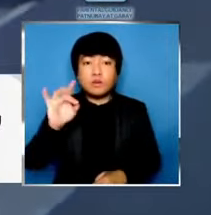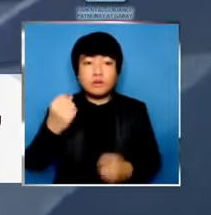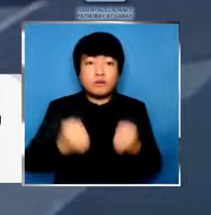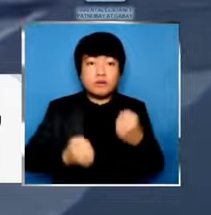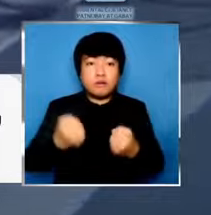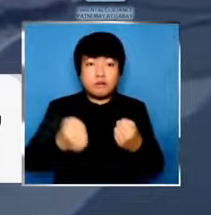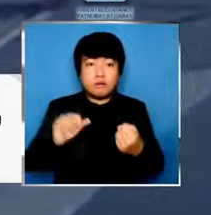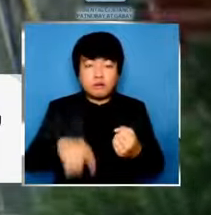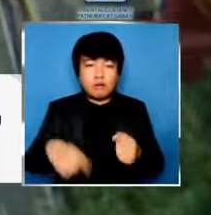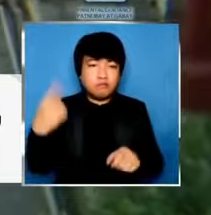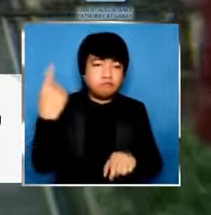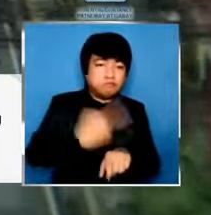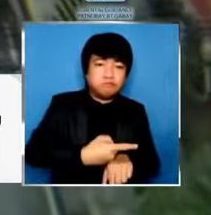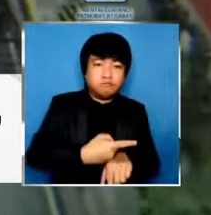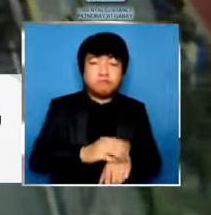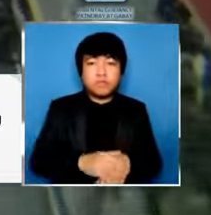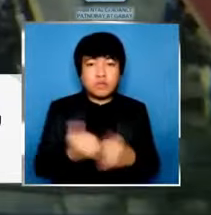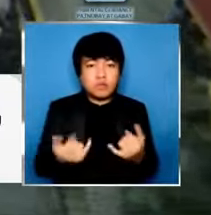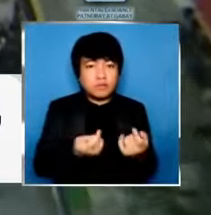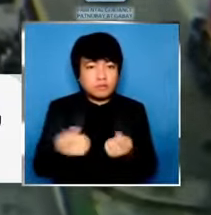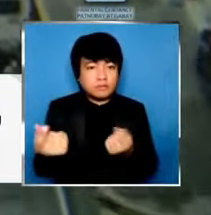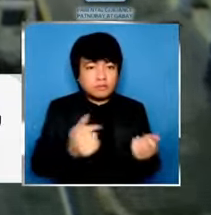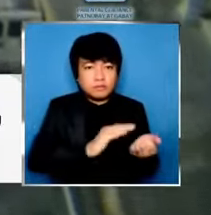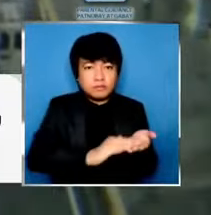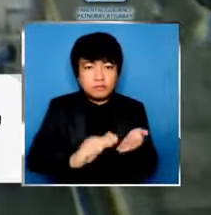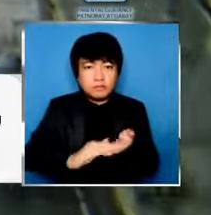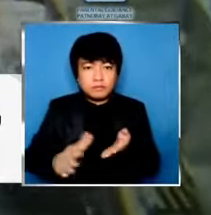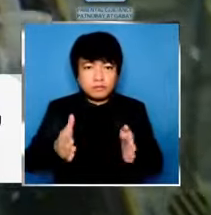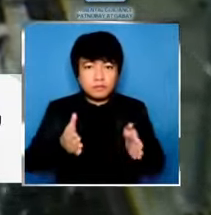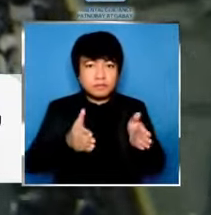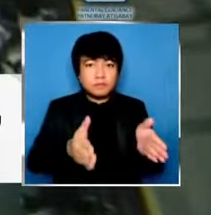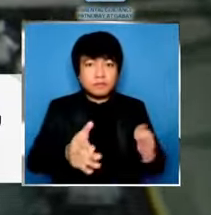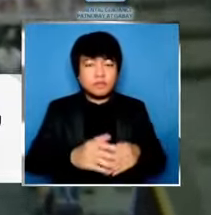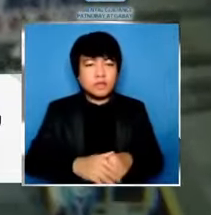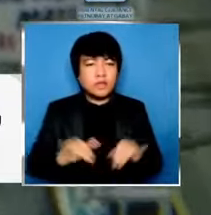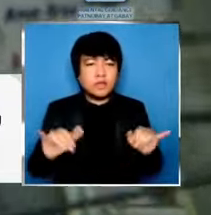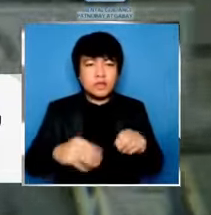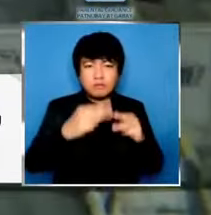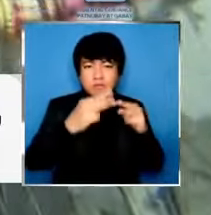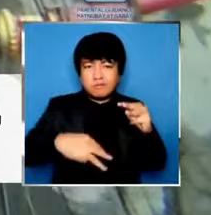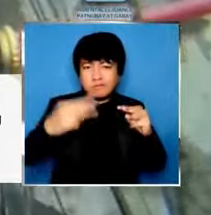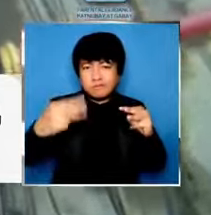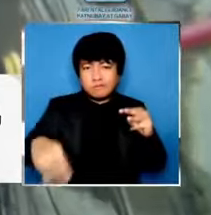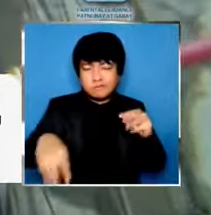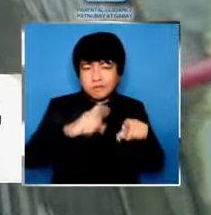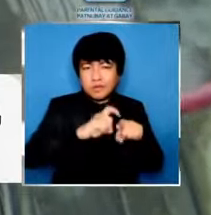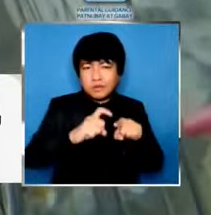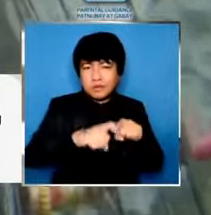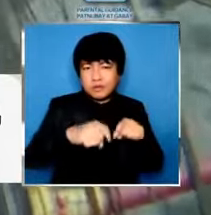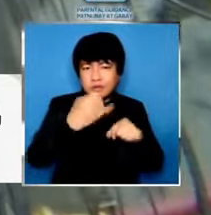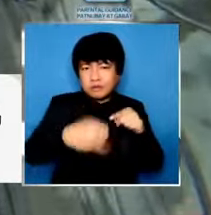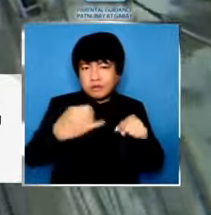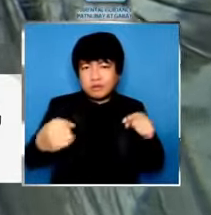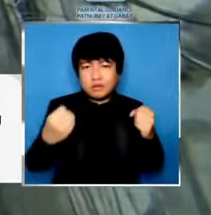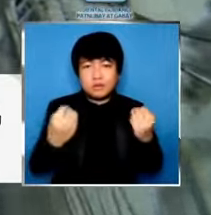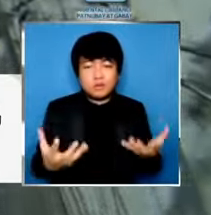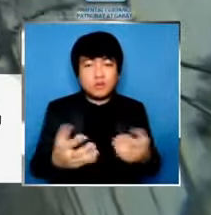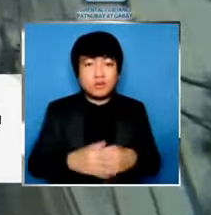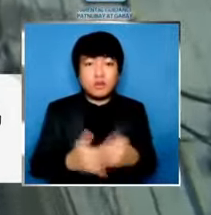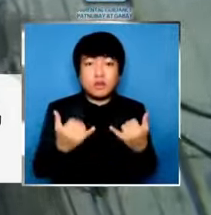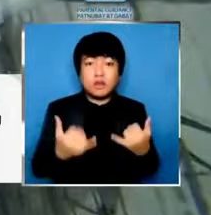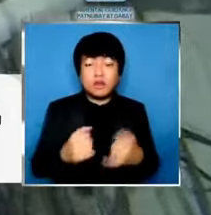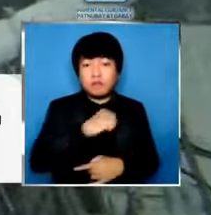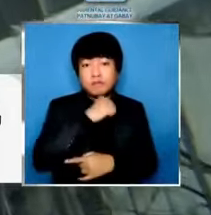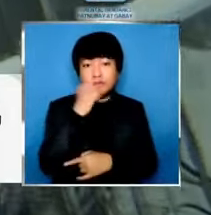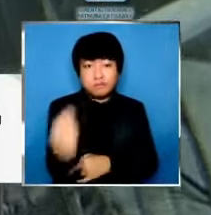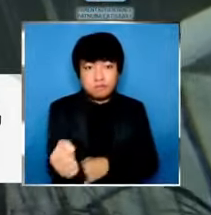clearing operation para maialis ang poste at salasalabat na kawad. Ang ilan sa mga natumbang poste nakatayo na at pinalitan na ng mga bago.